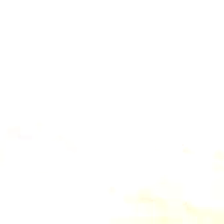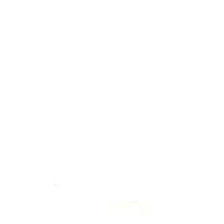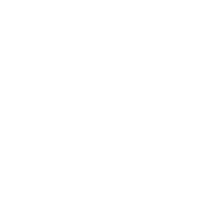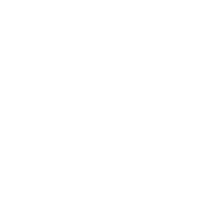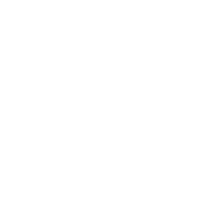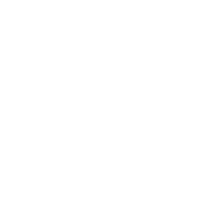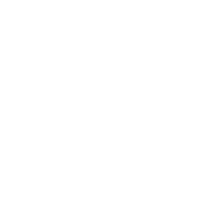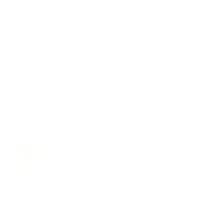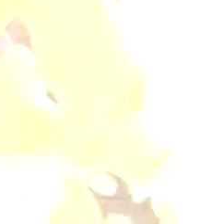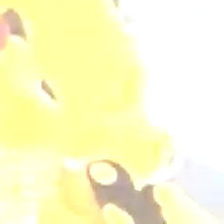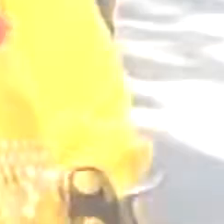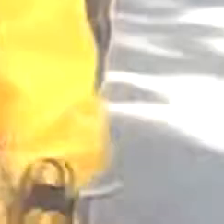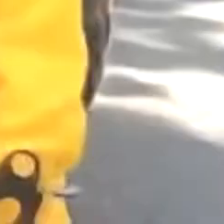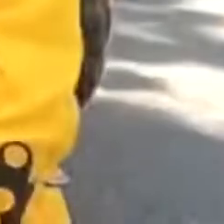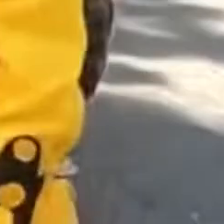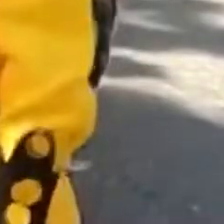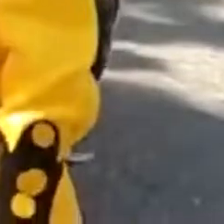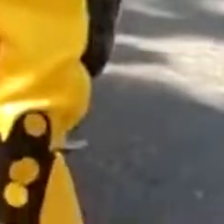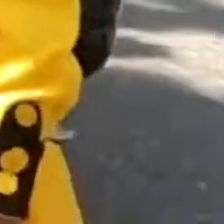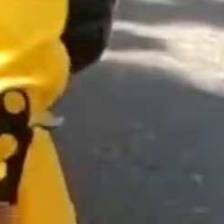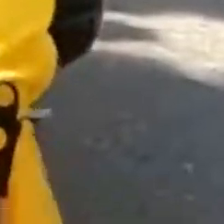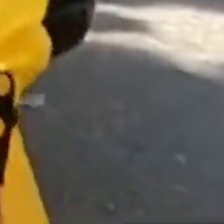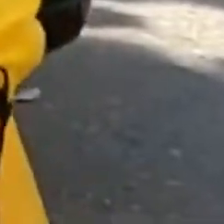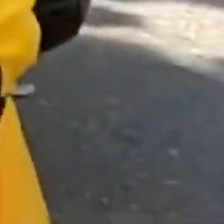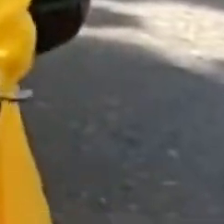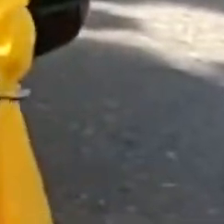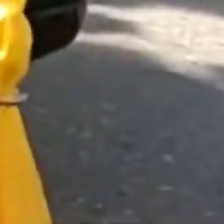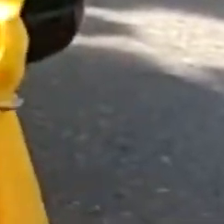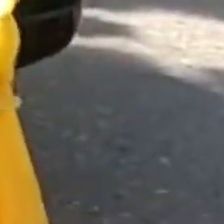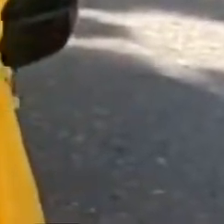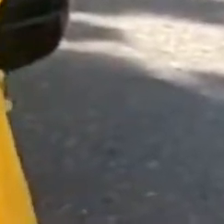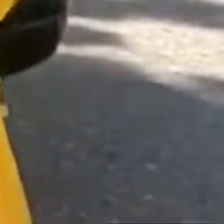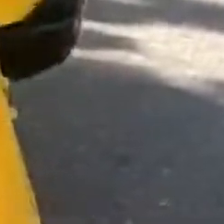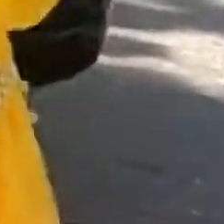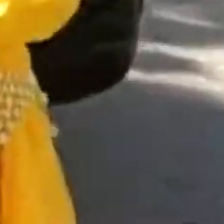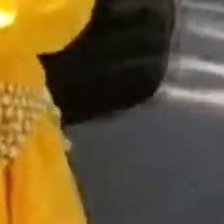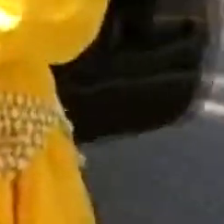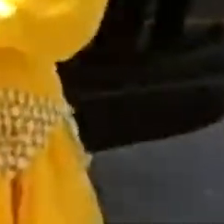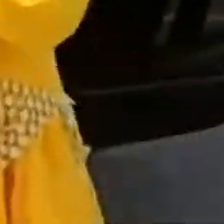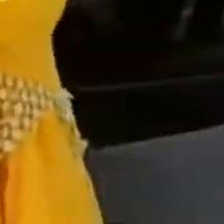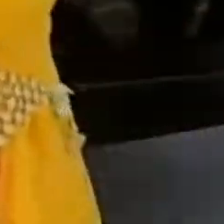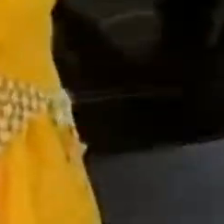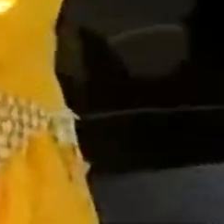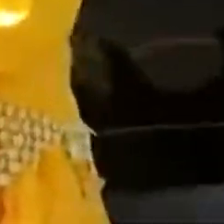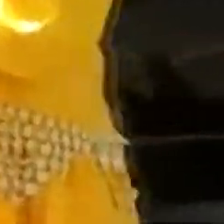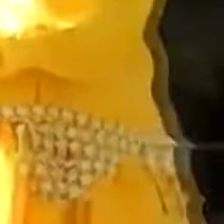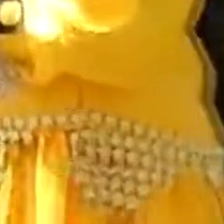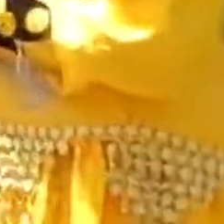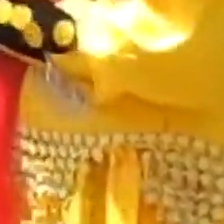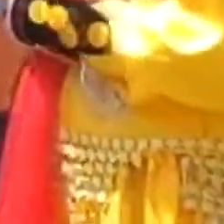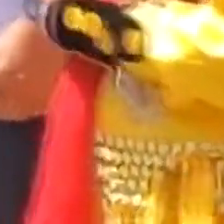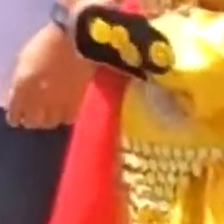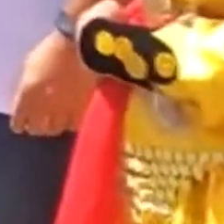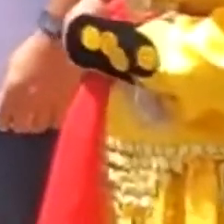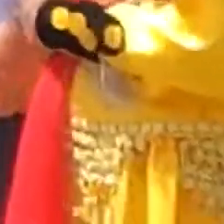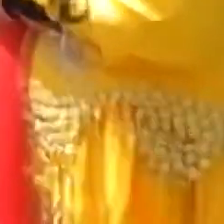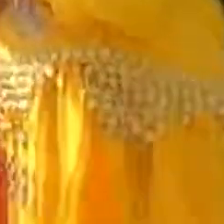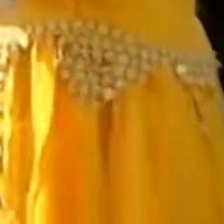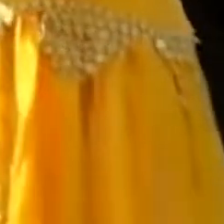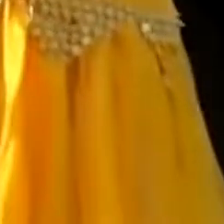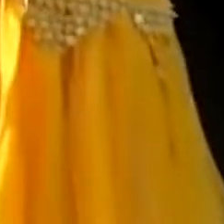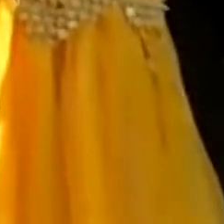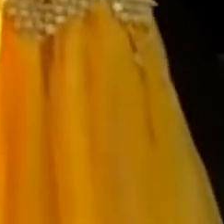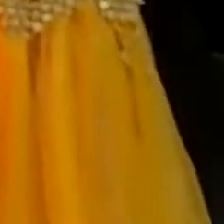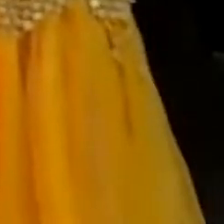mungkin funny Wow Pange Pange kuota